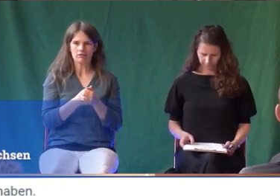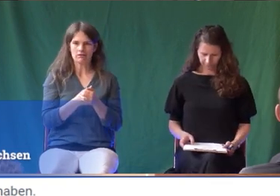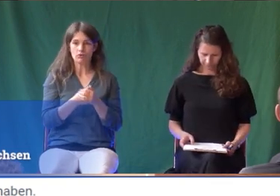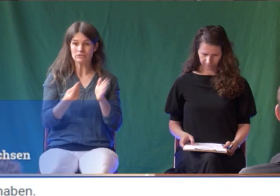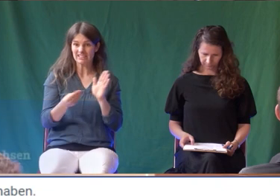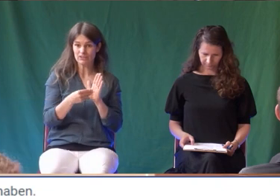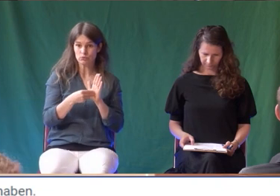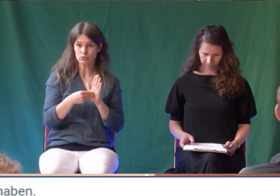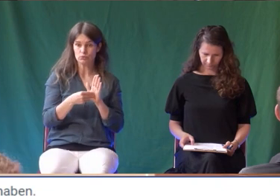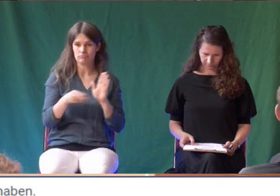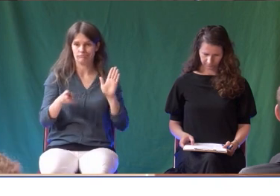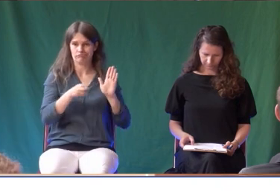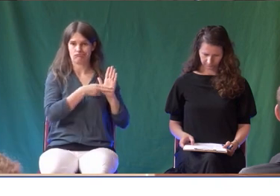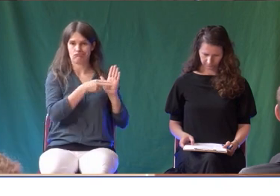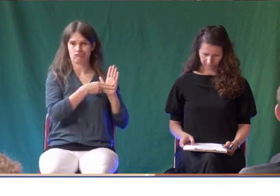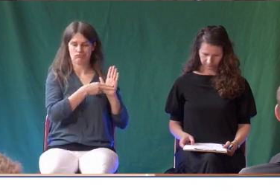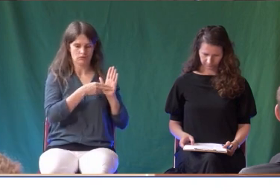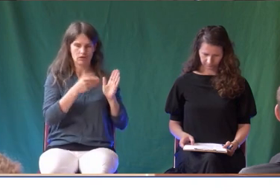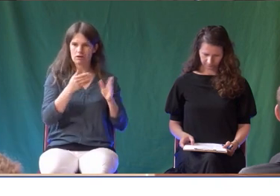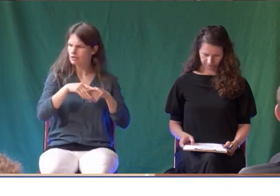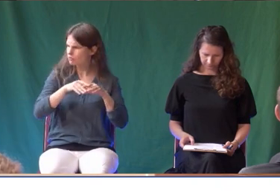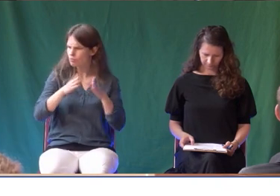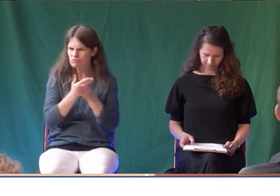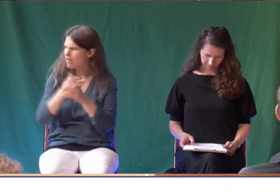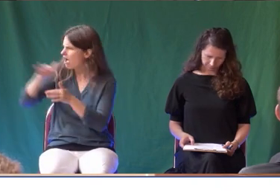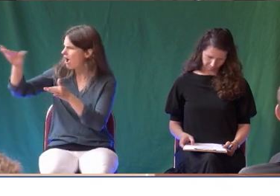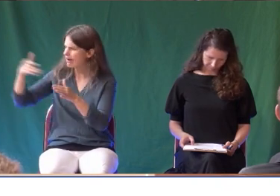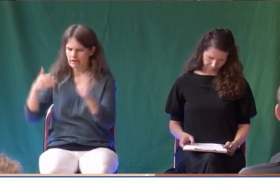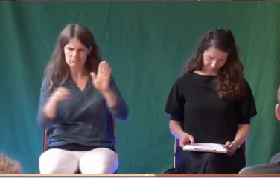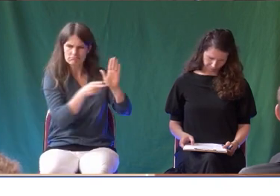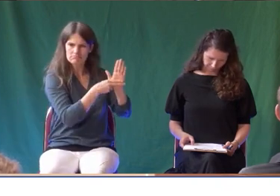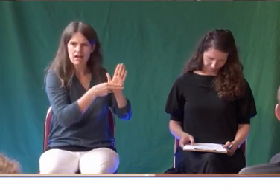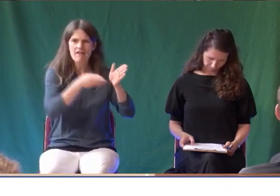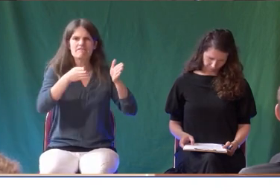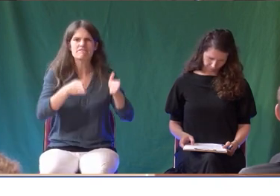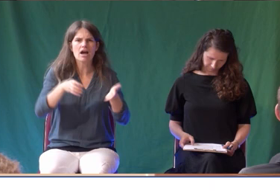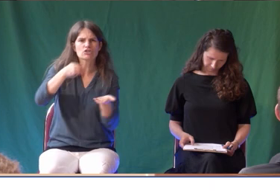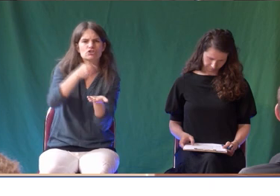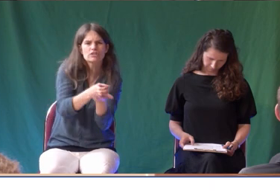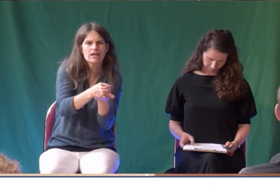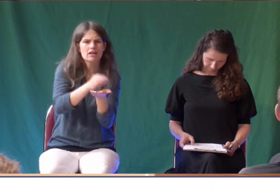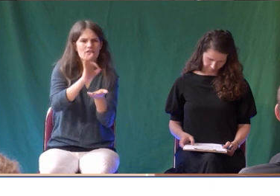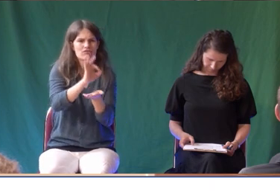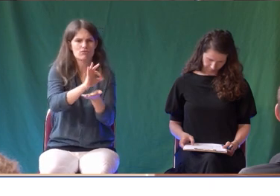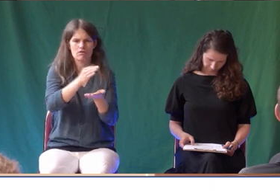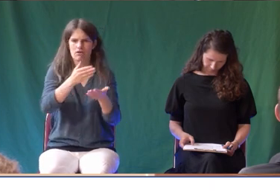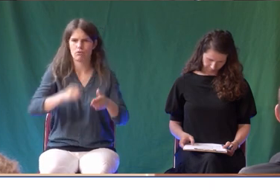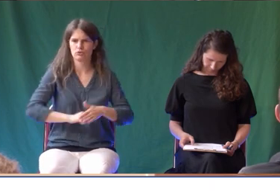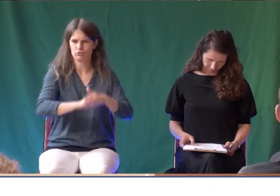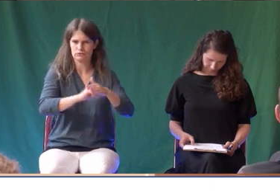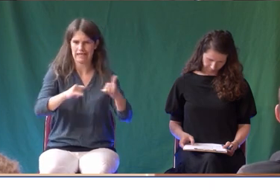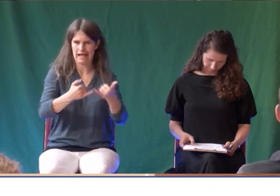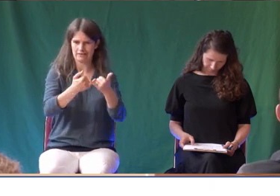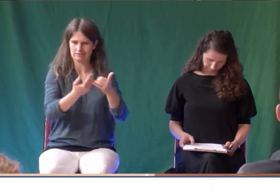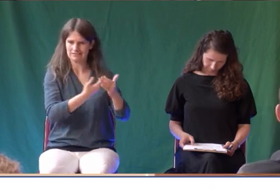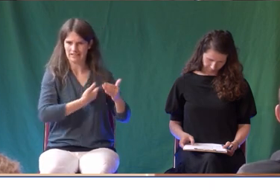trägt da steht nämlich auch auf einen Tagungsunterlagen Fachstelle unterstützte Elternschaft Sachsen ich weiß welchen